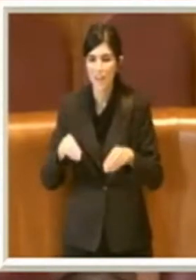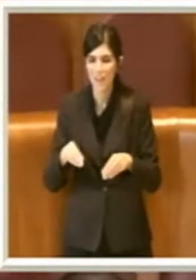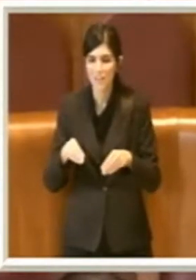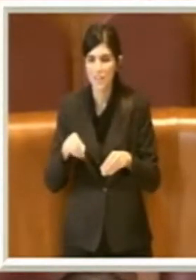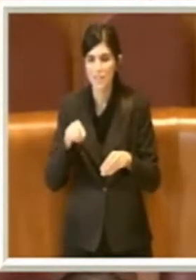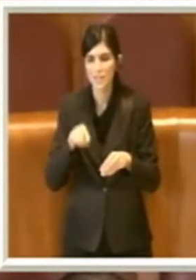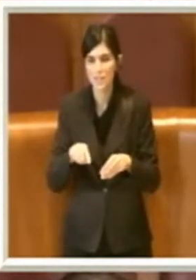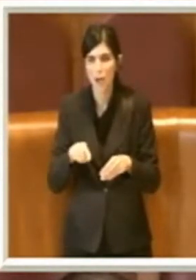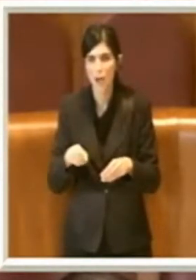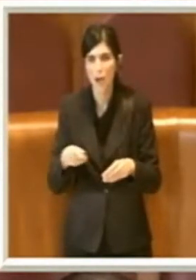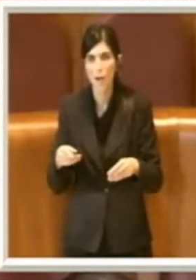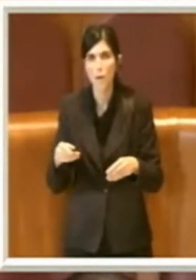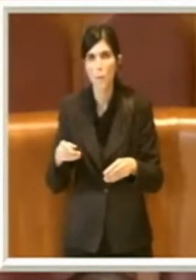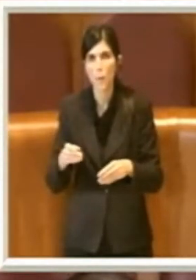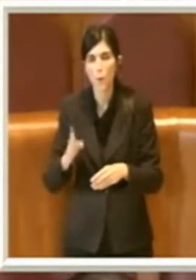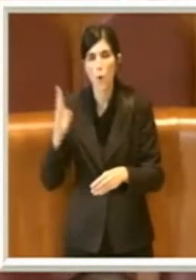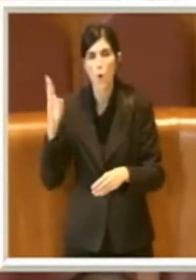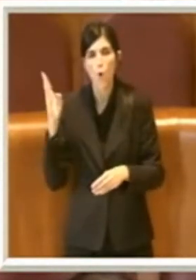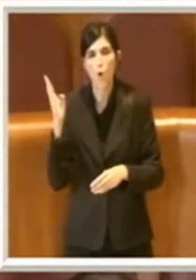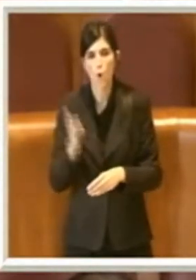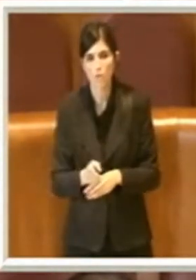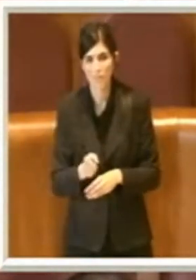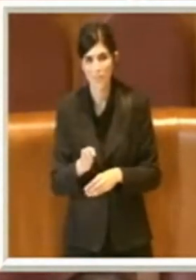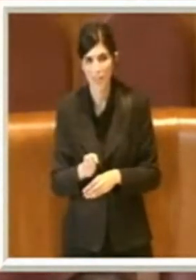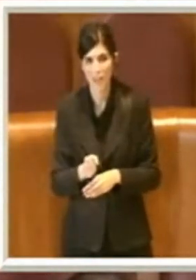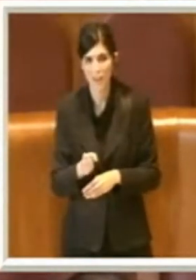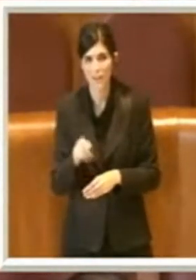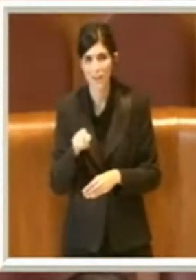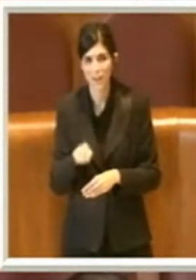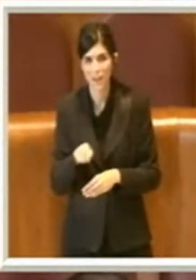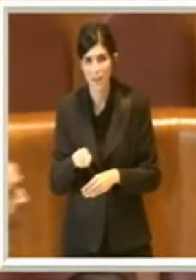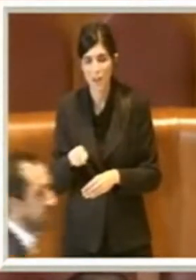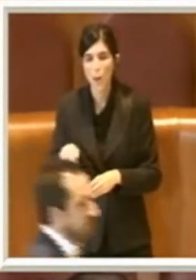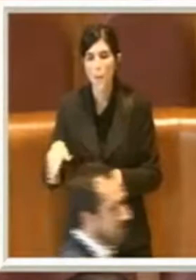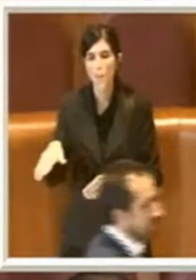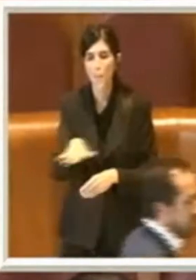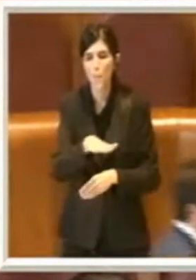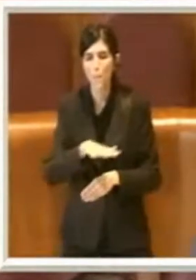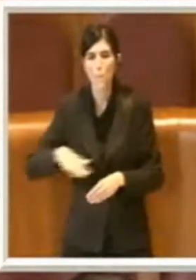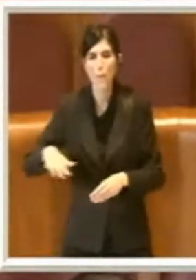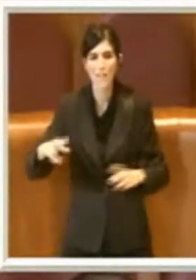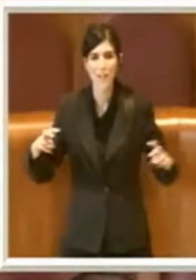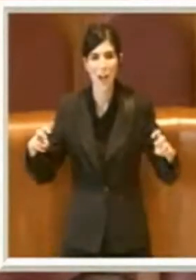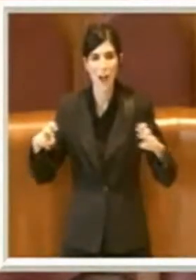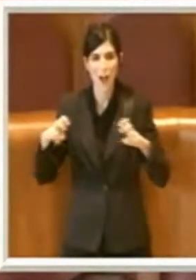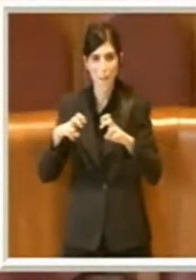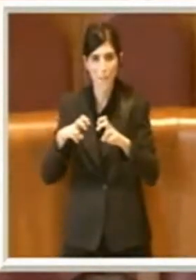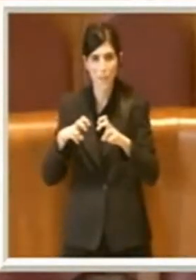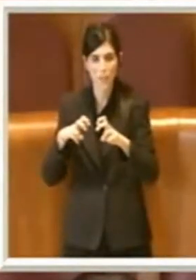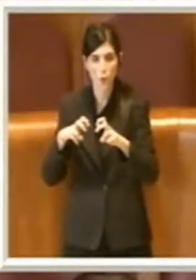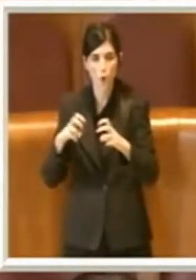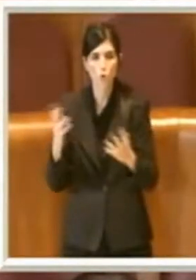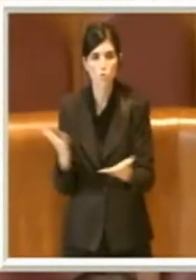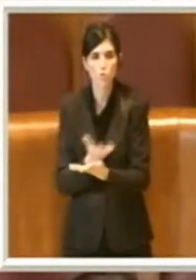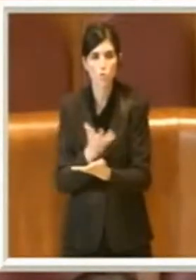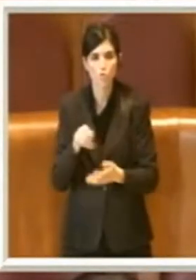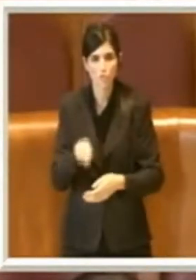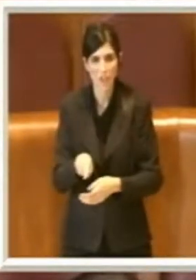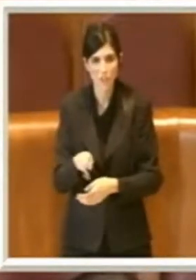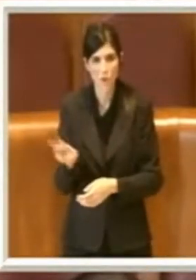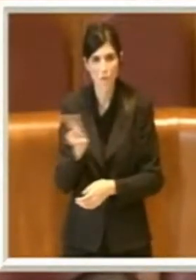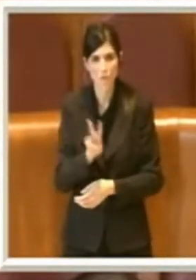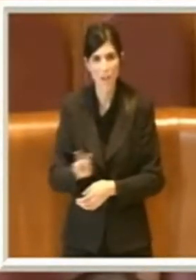la condanna assoluta dell'episodio avvenuto qui in Piazza del Campidoglio venerdì 10,